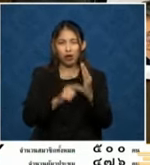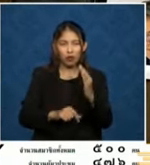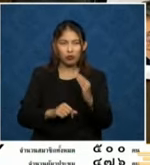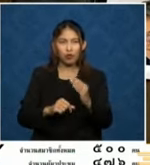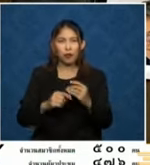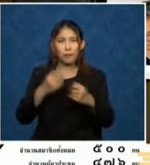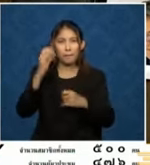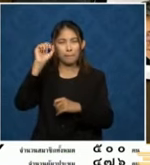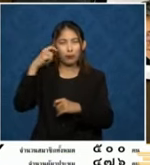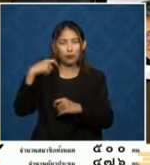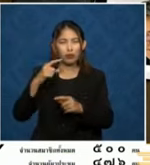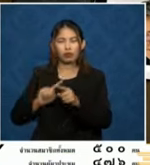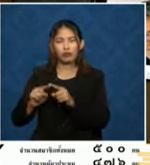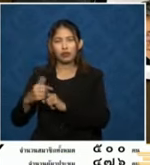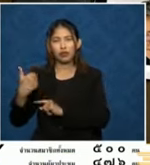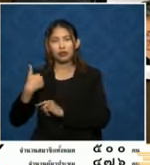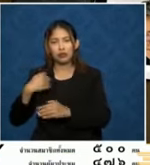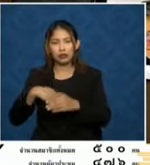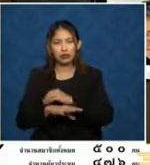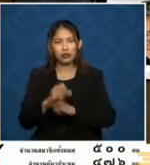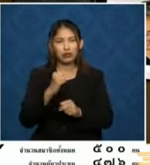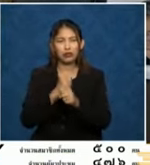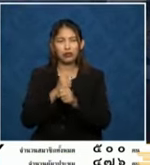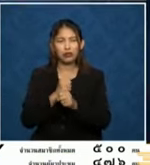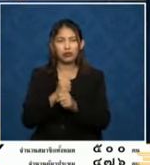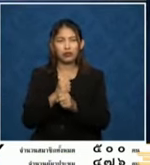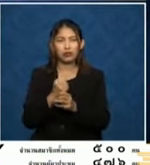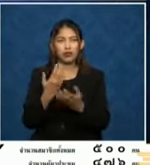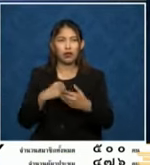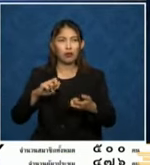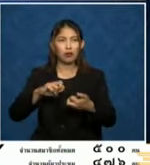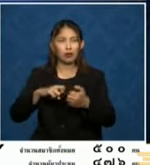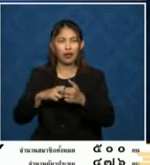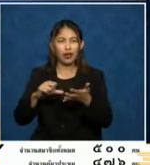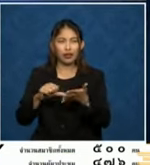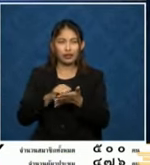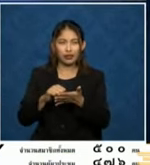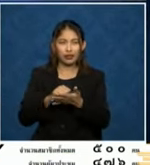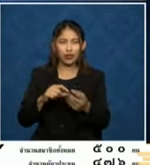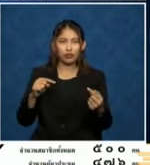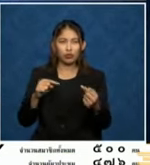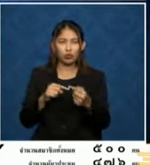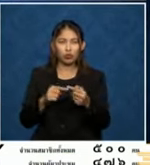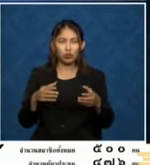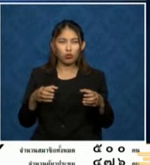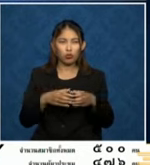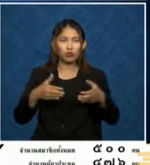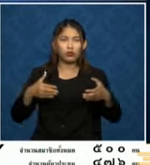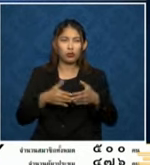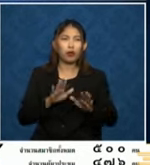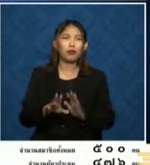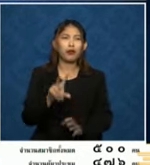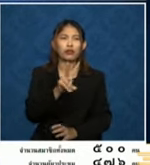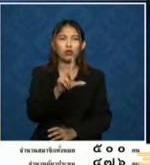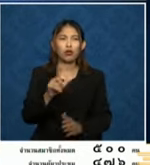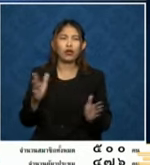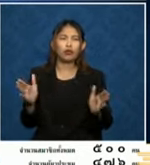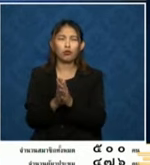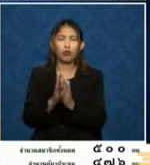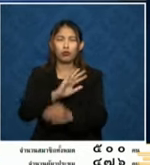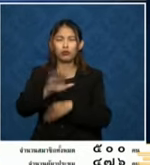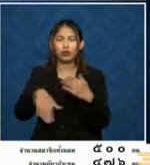เกือบ15ล้านบาทนะครับและการแก้ปัญหาผู้หลบหนีนะครับเข้าเมืองกลุ่มเฉพาะนะครับประมาณ2ล้านบาทรวมกันเนี่ยประมา